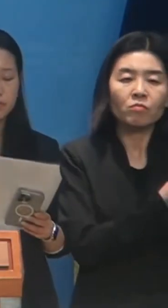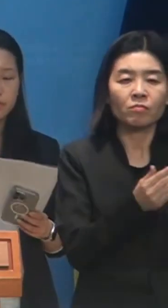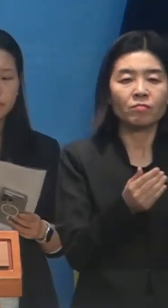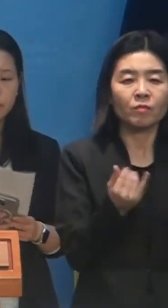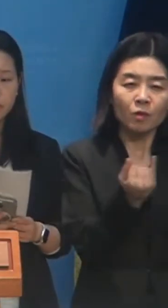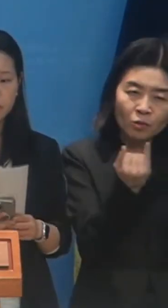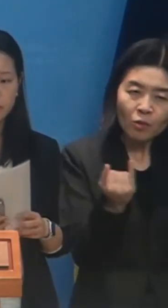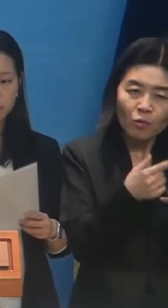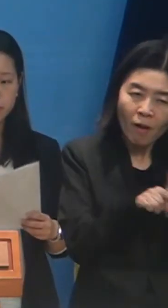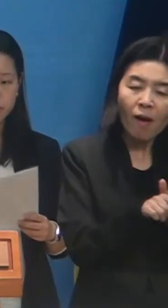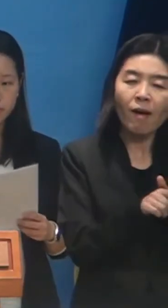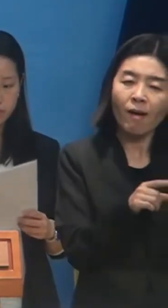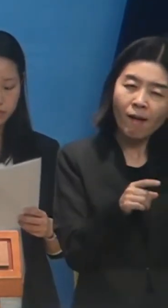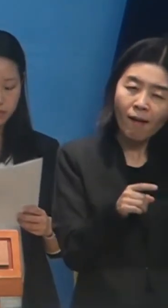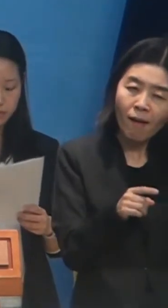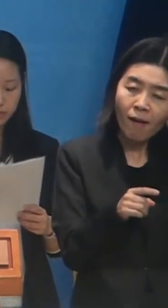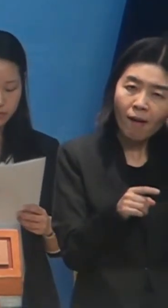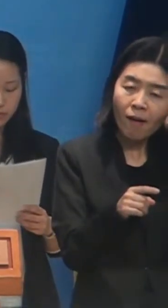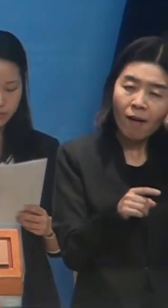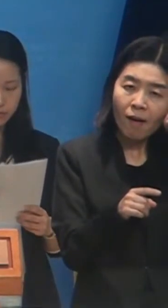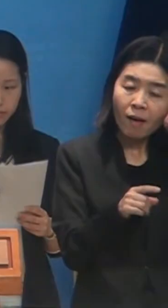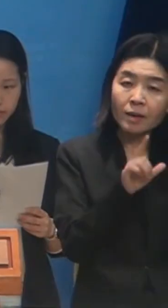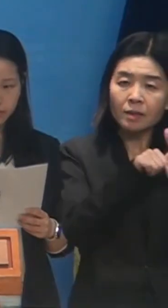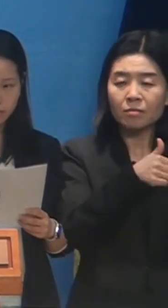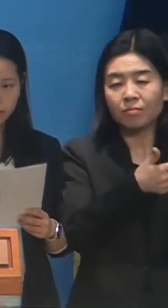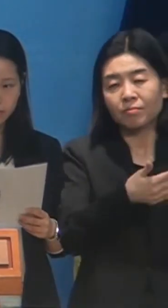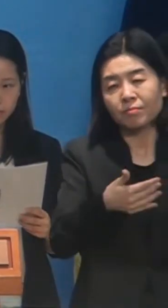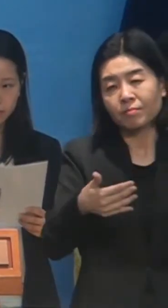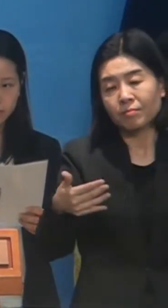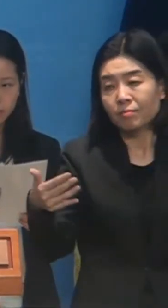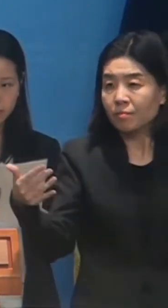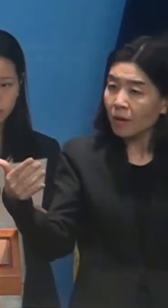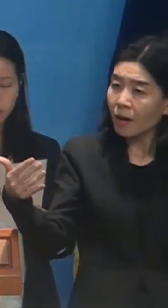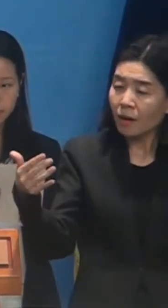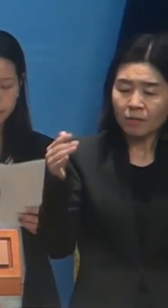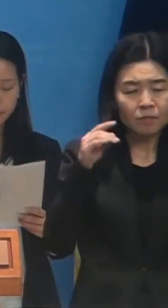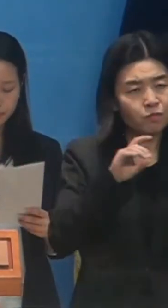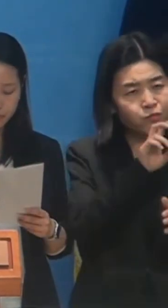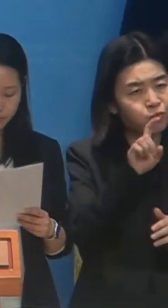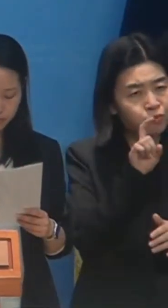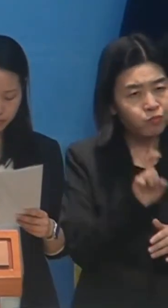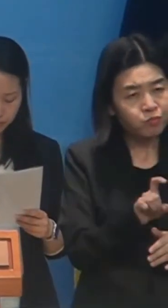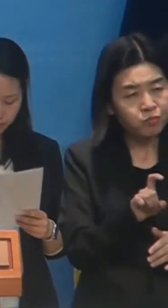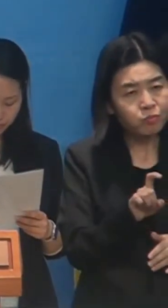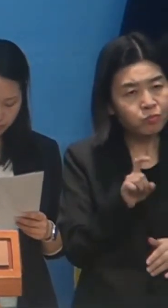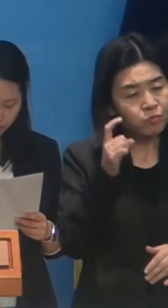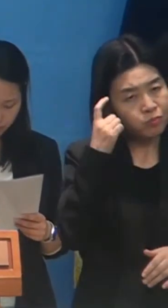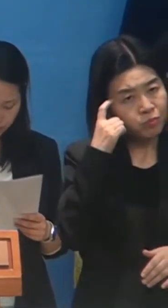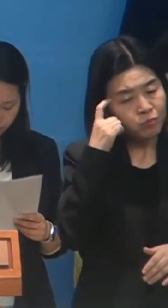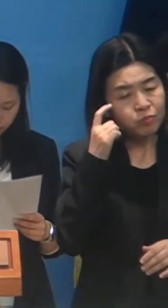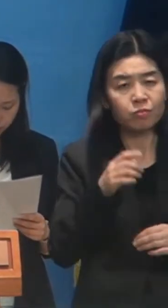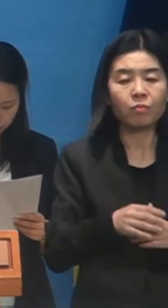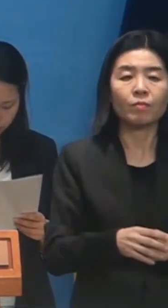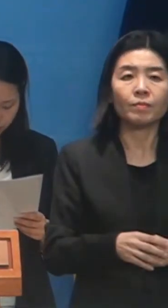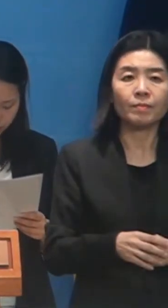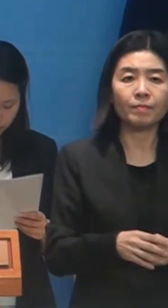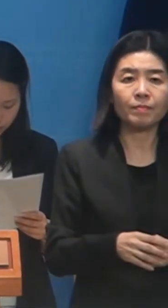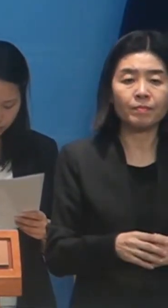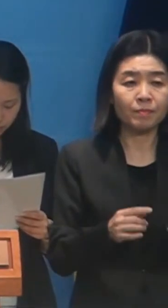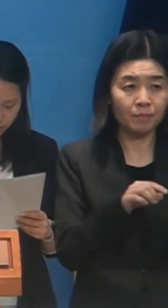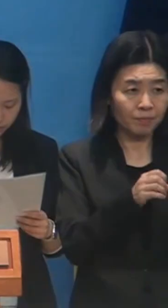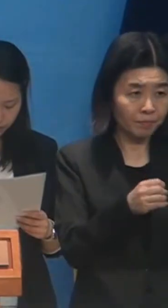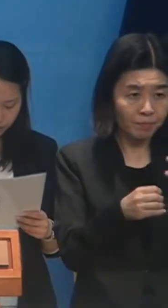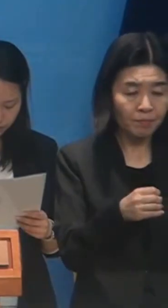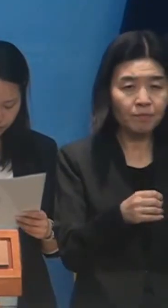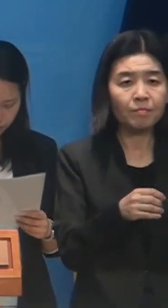것이라고 생각했습니다. 하지만 시간이 지나며 저는 점점 의문을 품게 되었습니다. 그들이